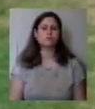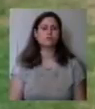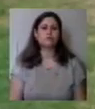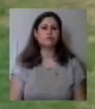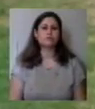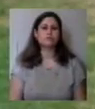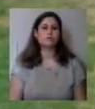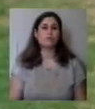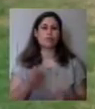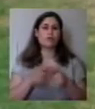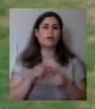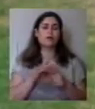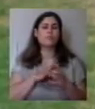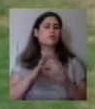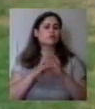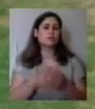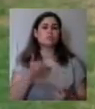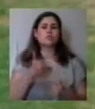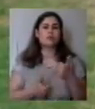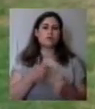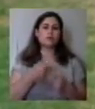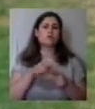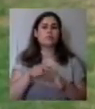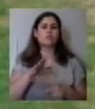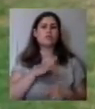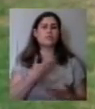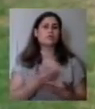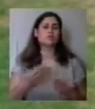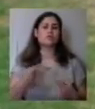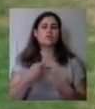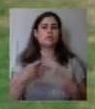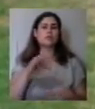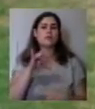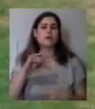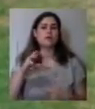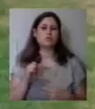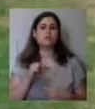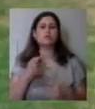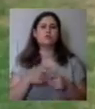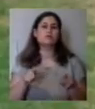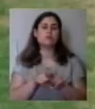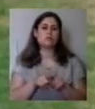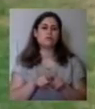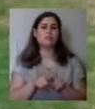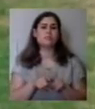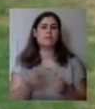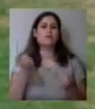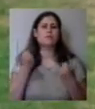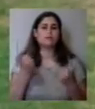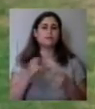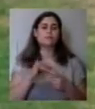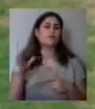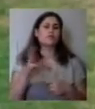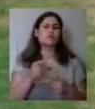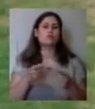Це були міжнародні змагання, там були і представники інших країн, а також спортсмени зі всіх